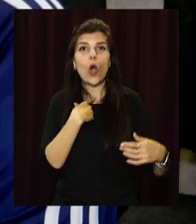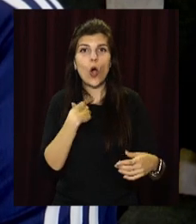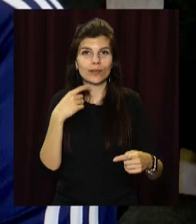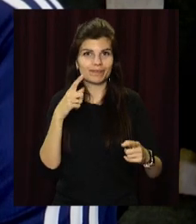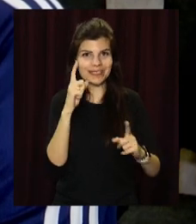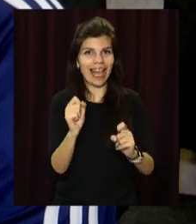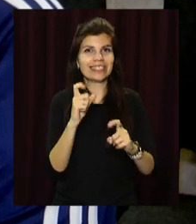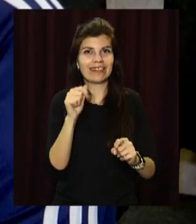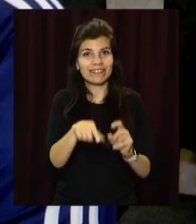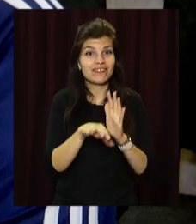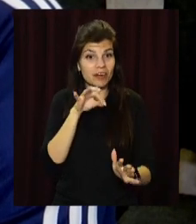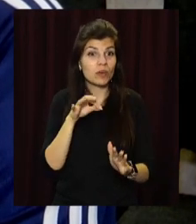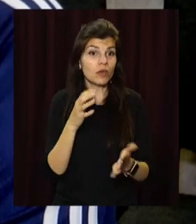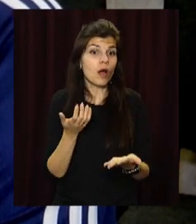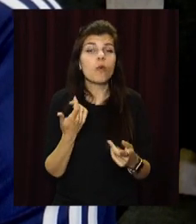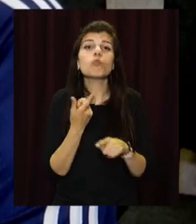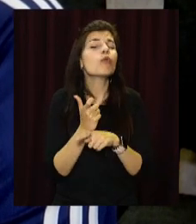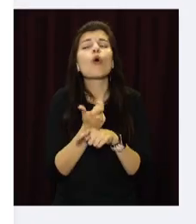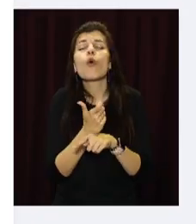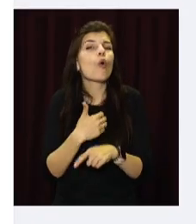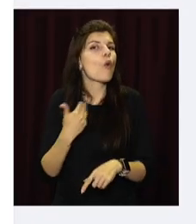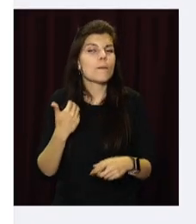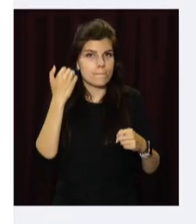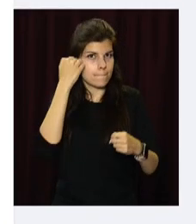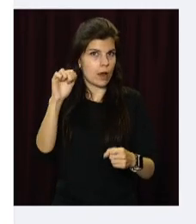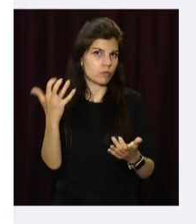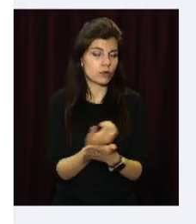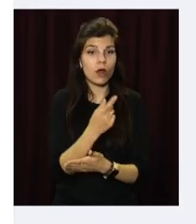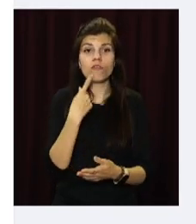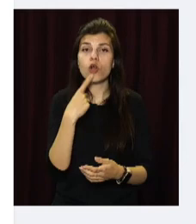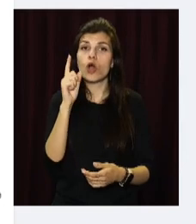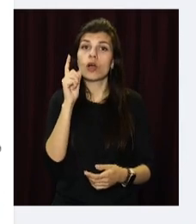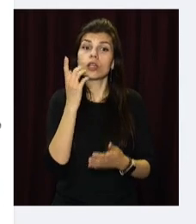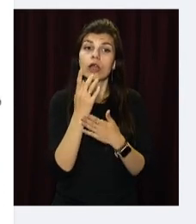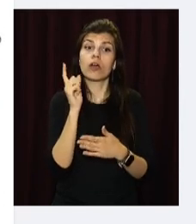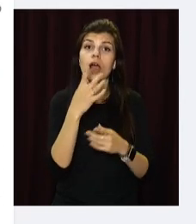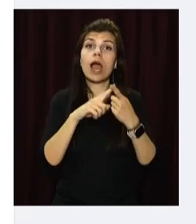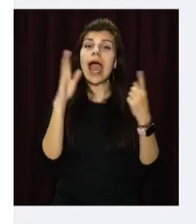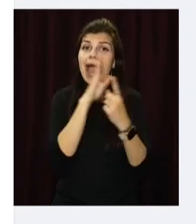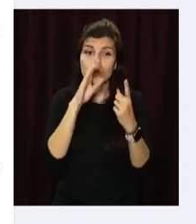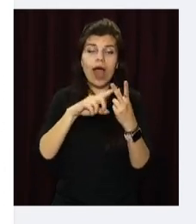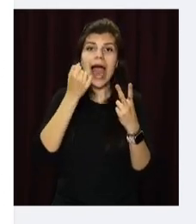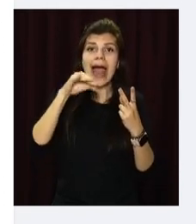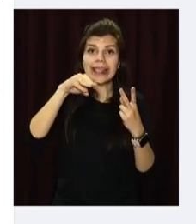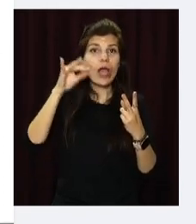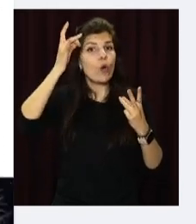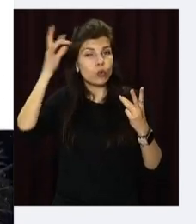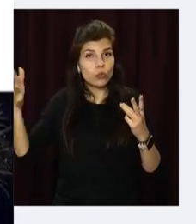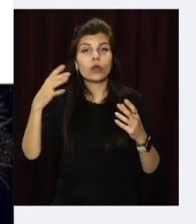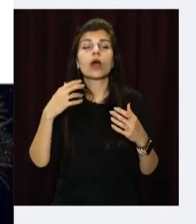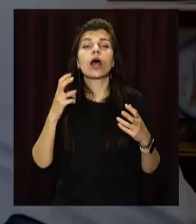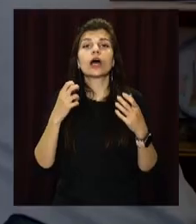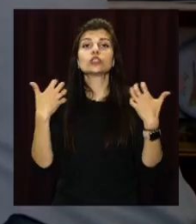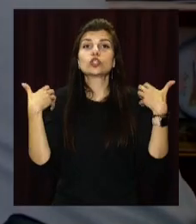тому дуже-дуже-дуже хотіли перемогти. Переможців обирали в 4 категоріях – екологія, IT та культура, просвіта,